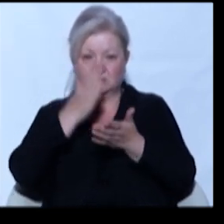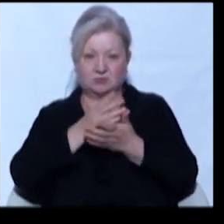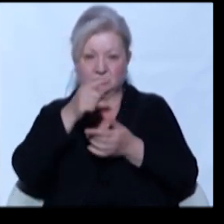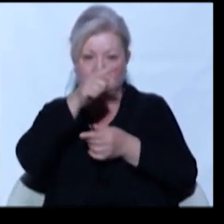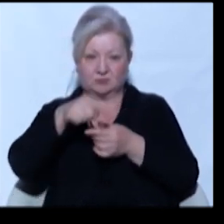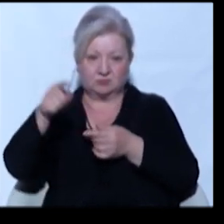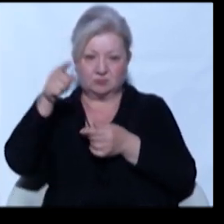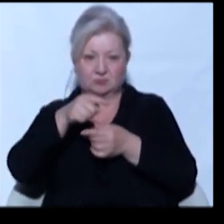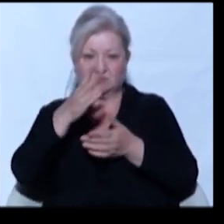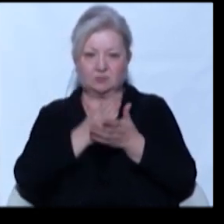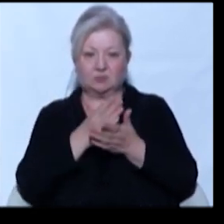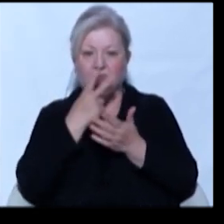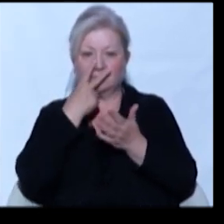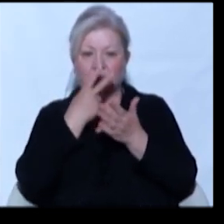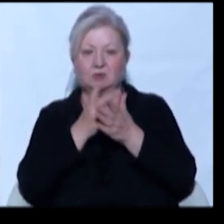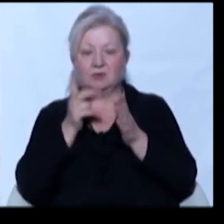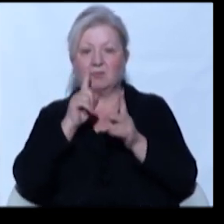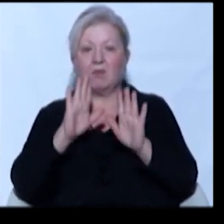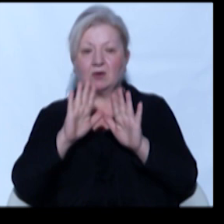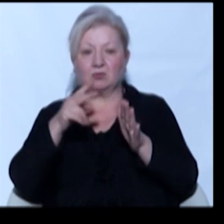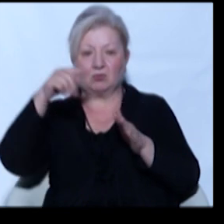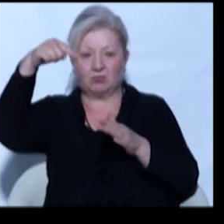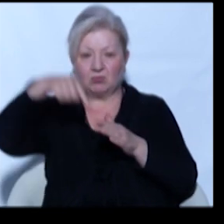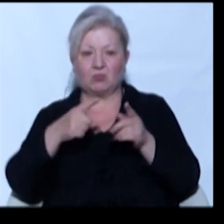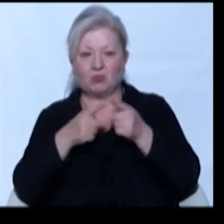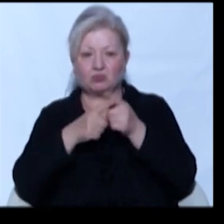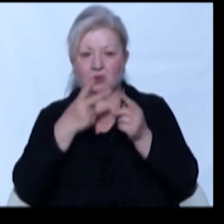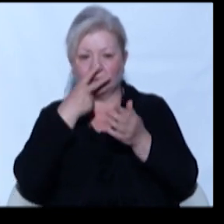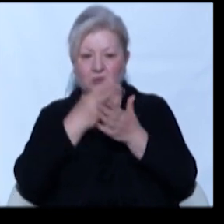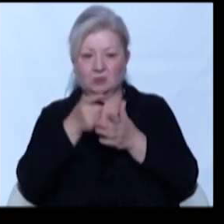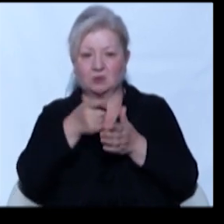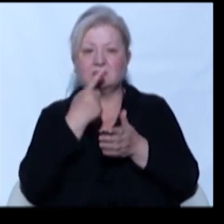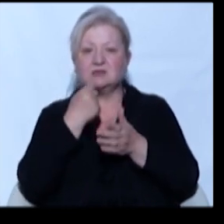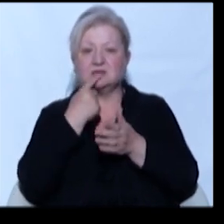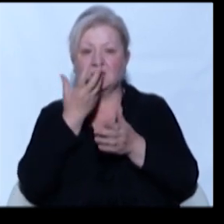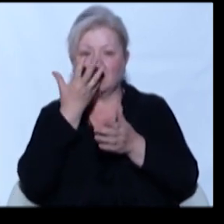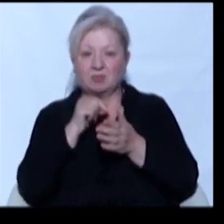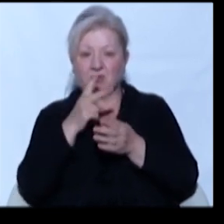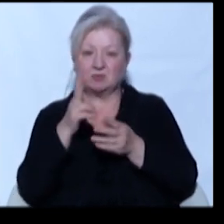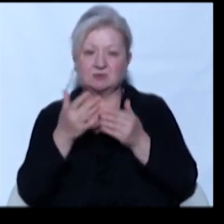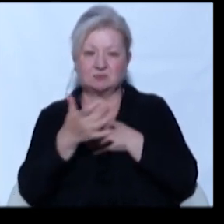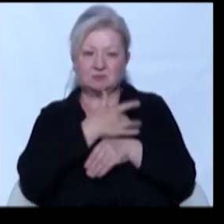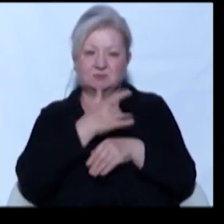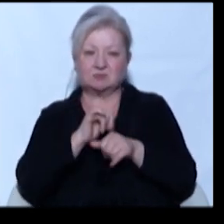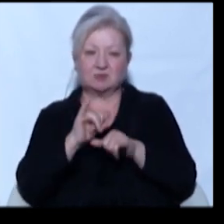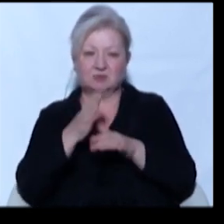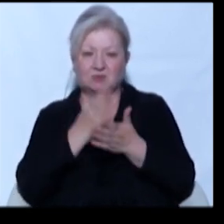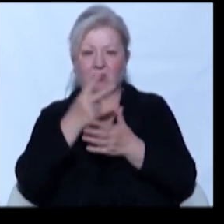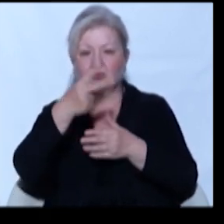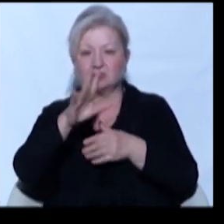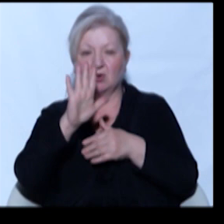გვაქვს ლაპარაკი, მივაქციოთ მხოლოდ გარდატეხის კუთხეს. აი წითელი ფერი, სადღაც 25 გრადუსზე